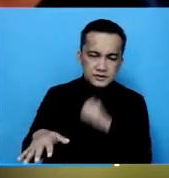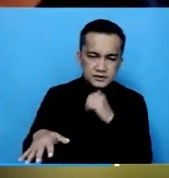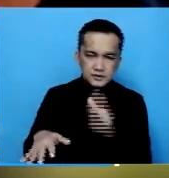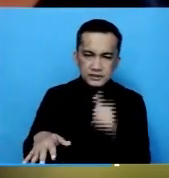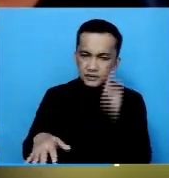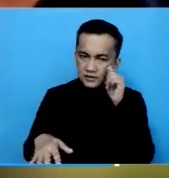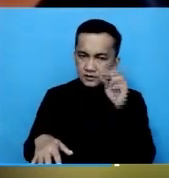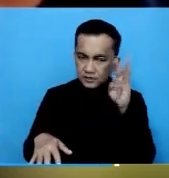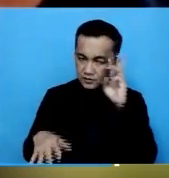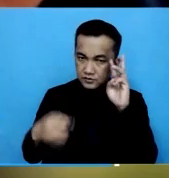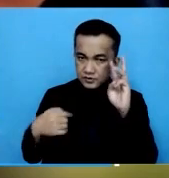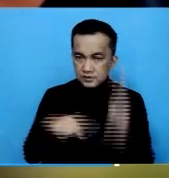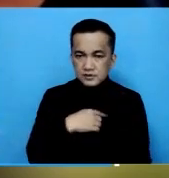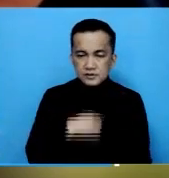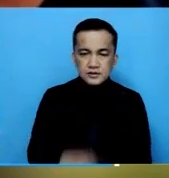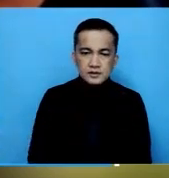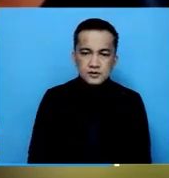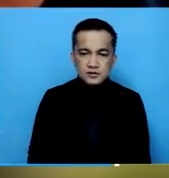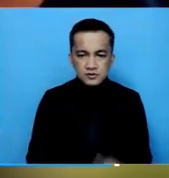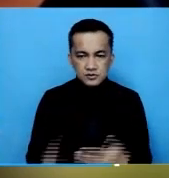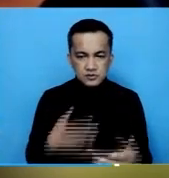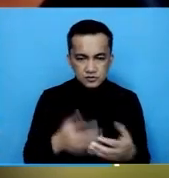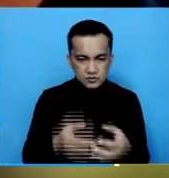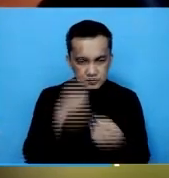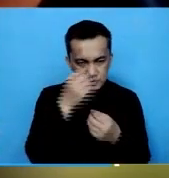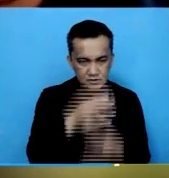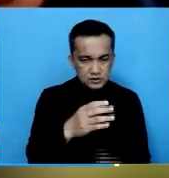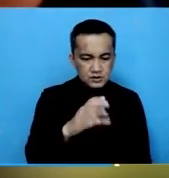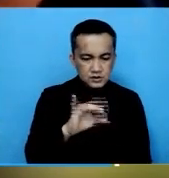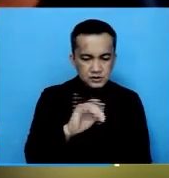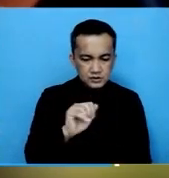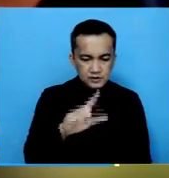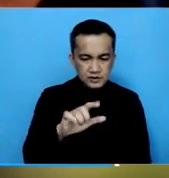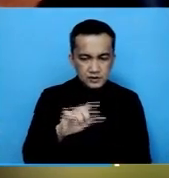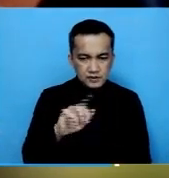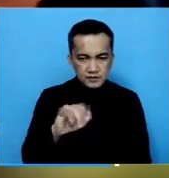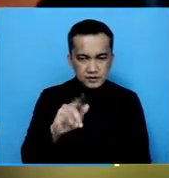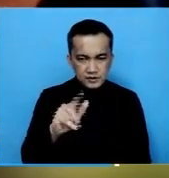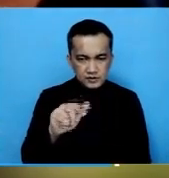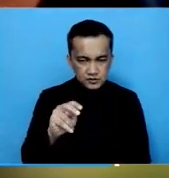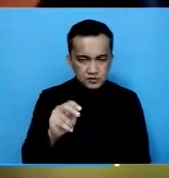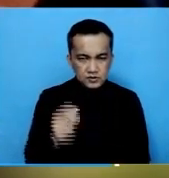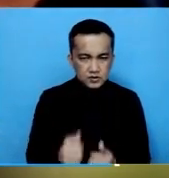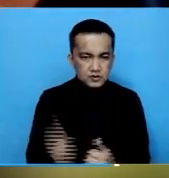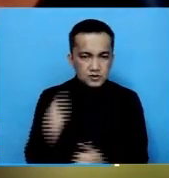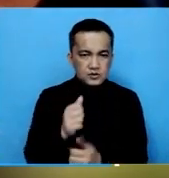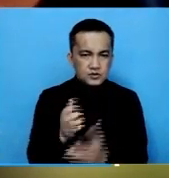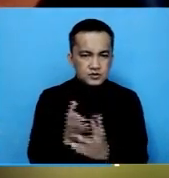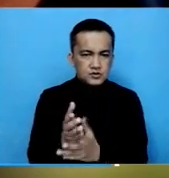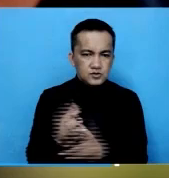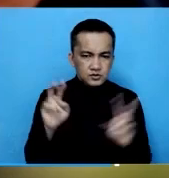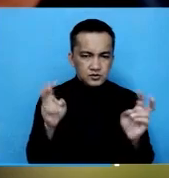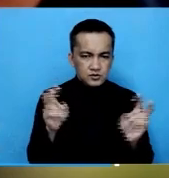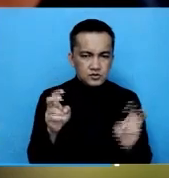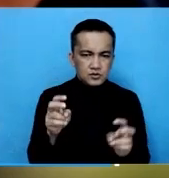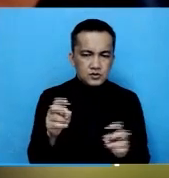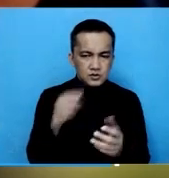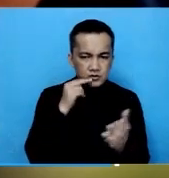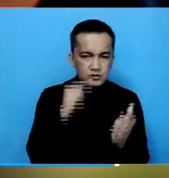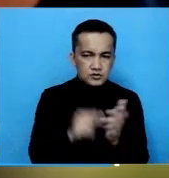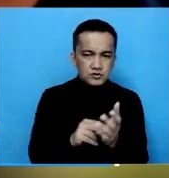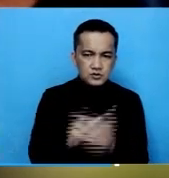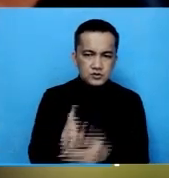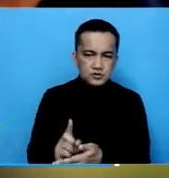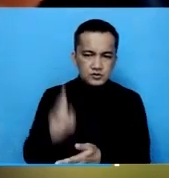aware. Although binibigyan naman ng notice ang ating Civil Aviation Authority din through the tinatawag nating Notice to Airmen